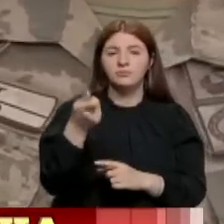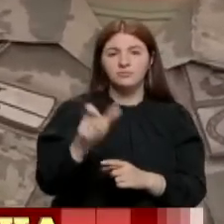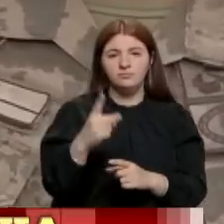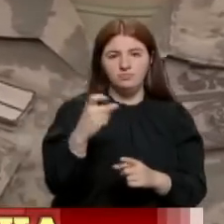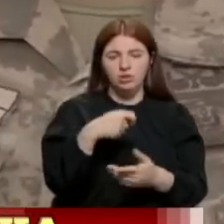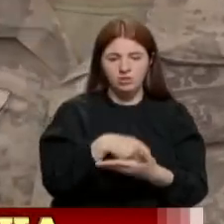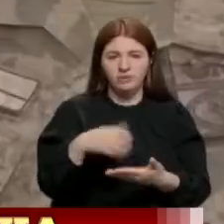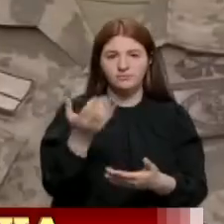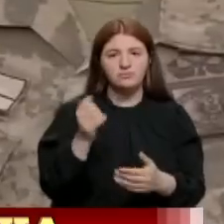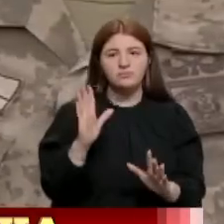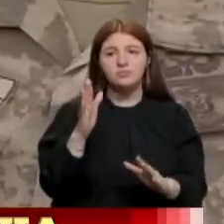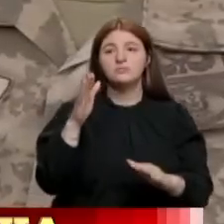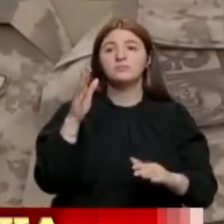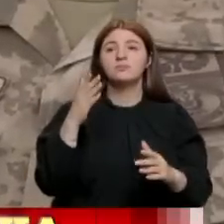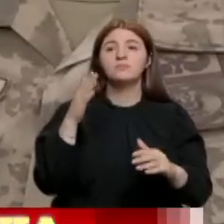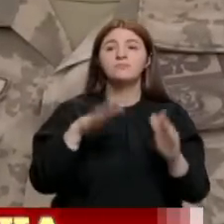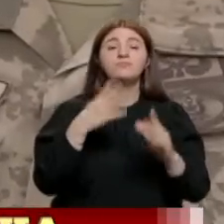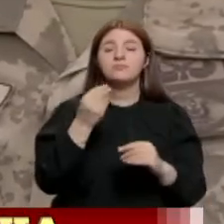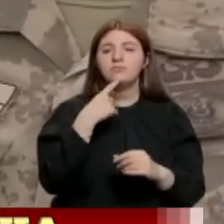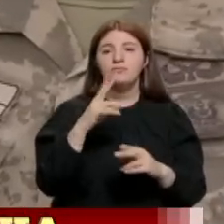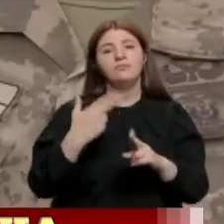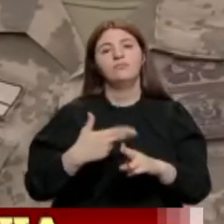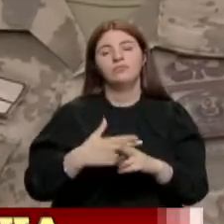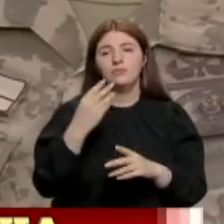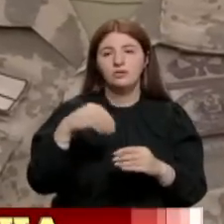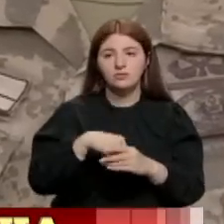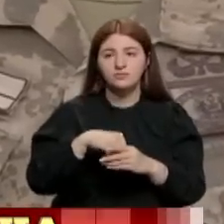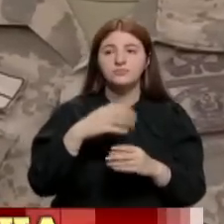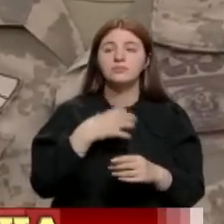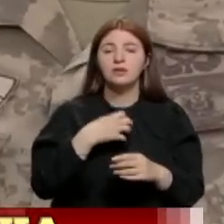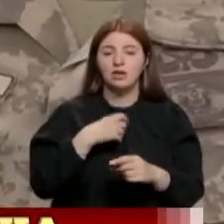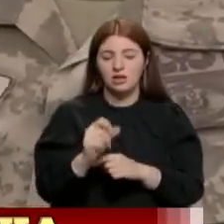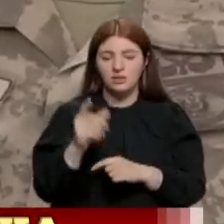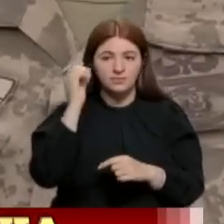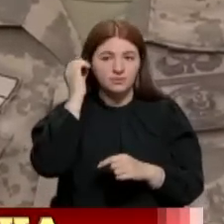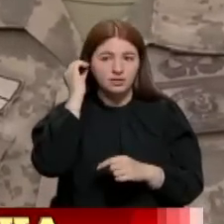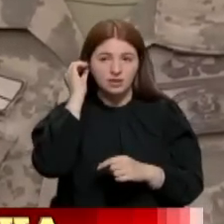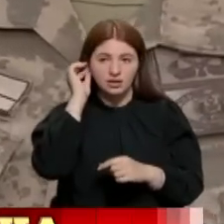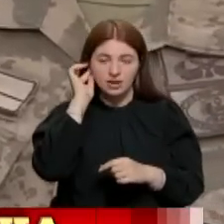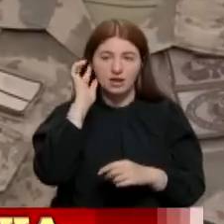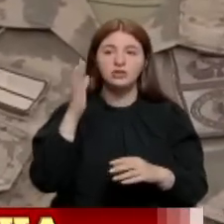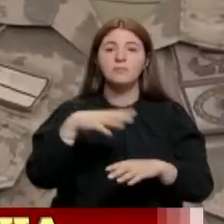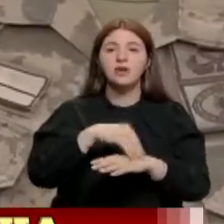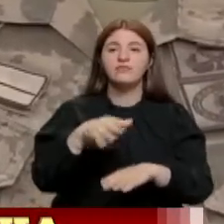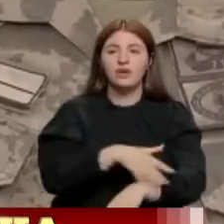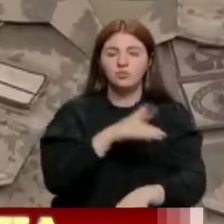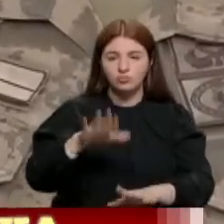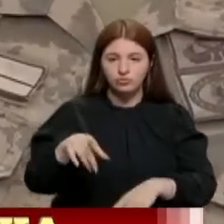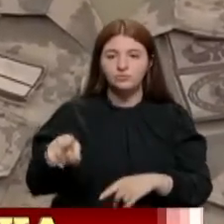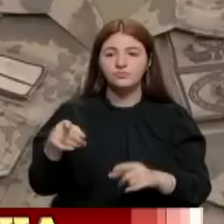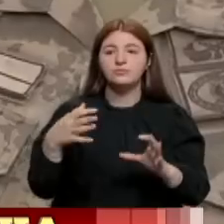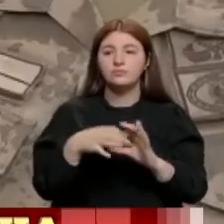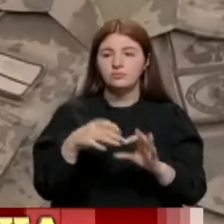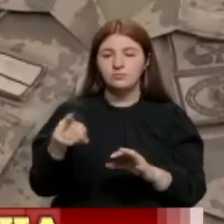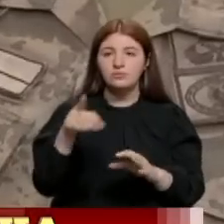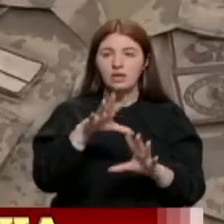aylık maaşını almasınlar. Reklam olması açısından değil, örnek olması açısından. Kendi ilimdeki mülkidari amirleri ve Mardin valimiz burada. Onun ilkindeki